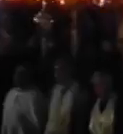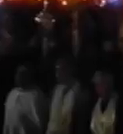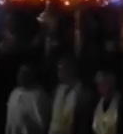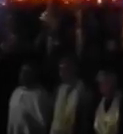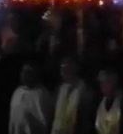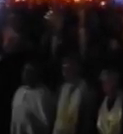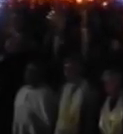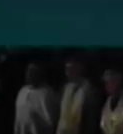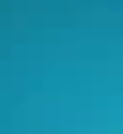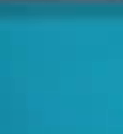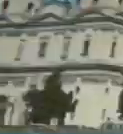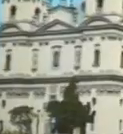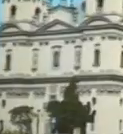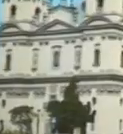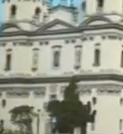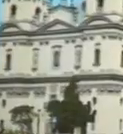Музика